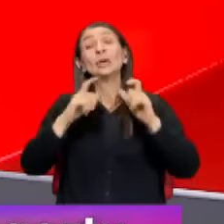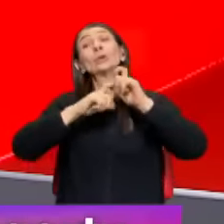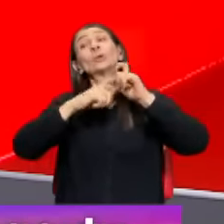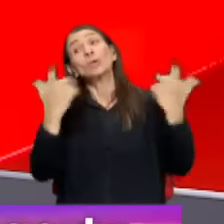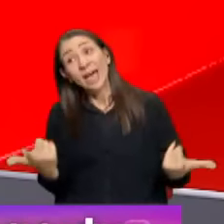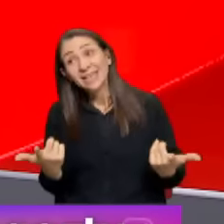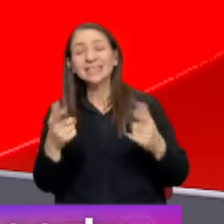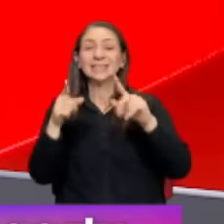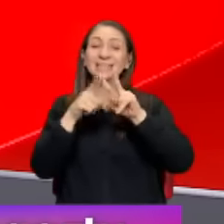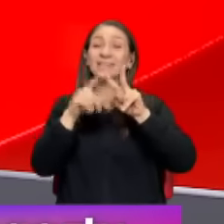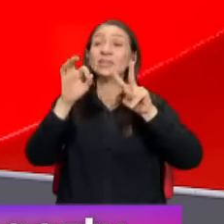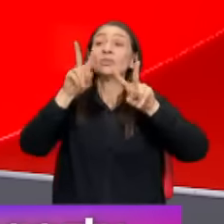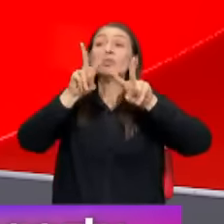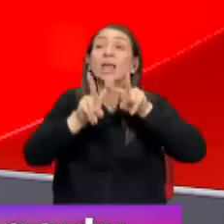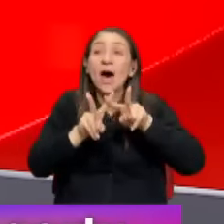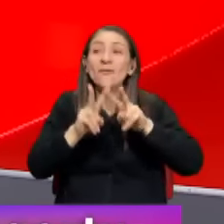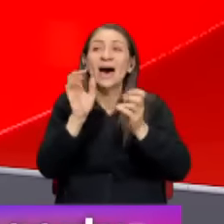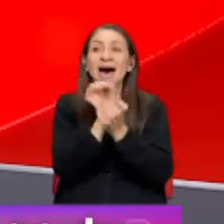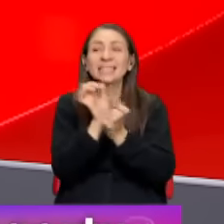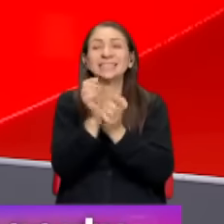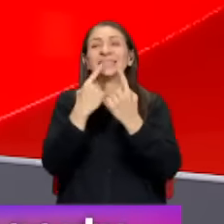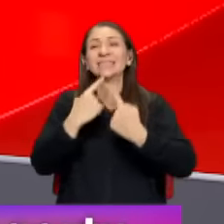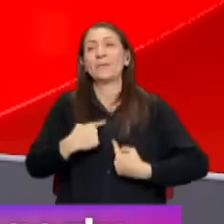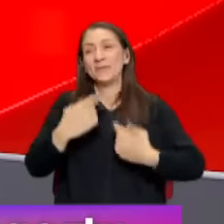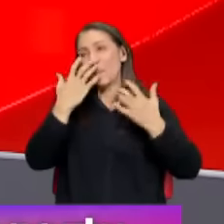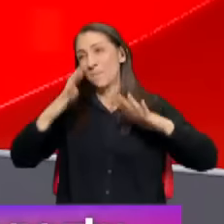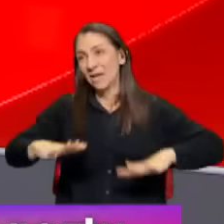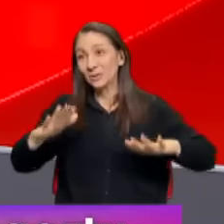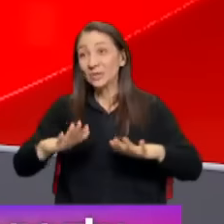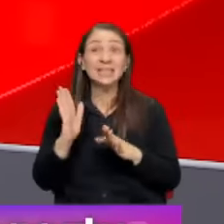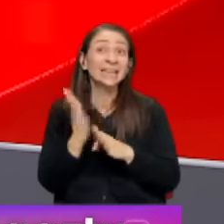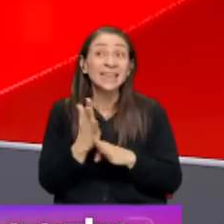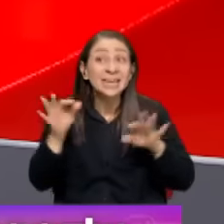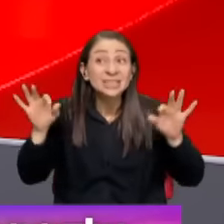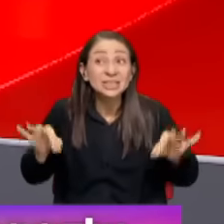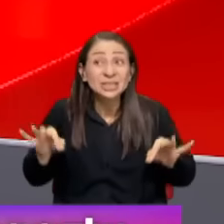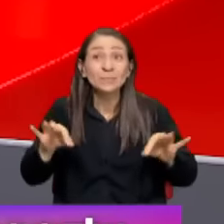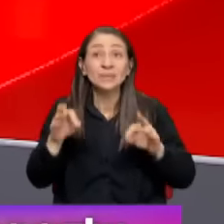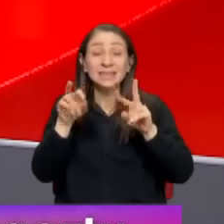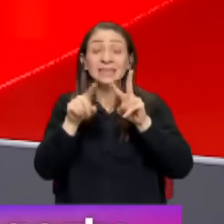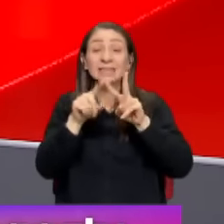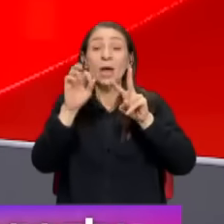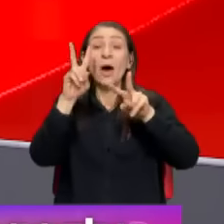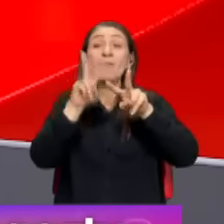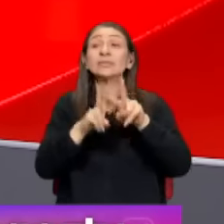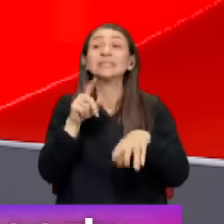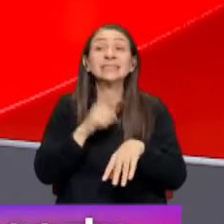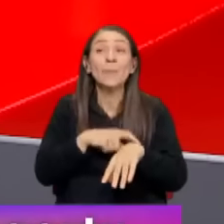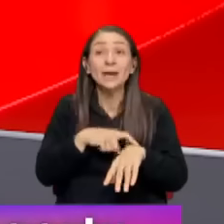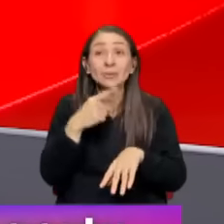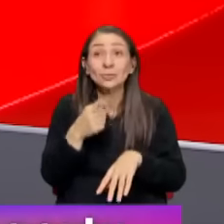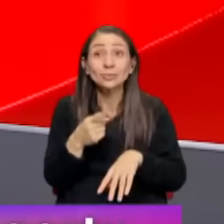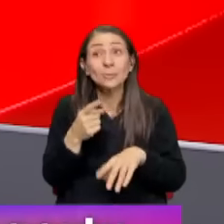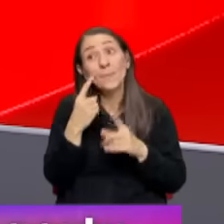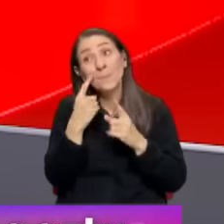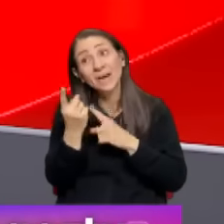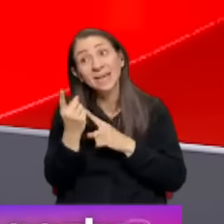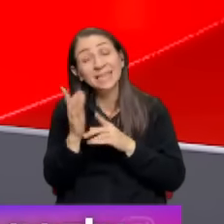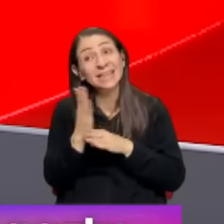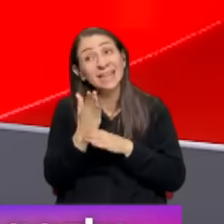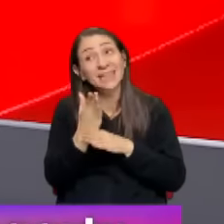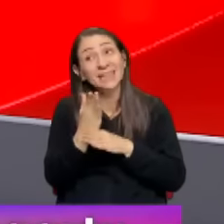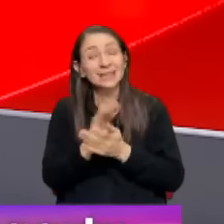günaydın Now ailesi demenizi bekliyoruz. Peki niye şimdi Now zamanı diyoruz? Bakın